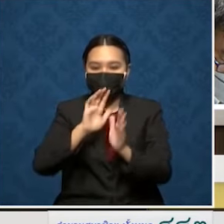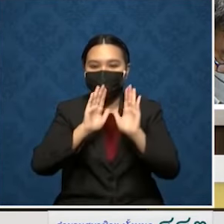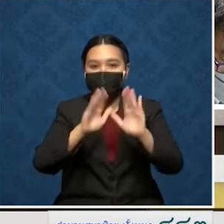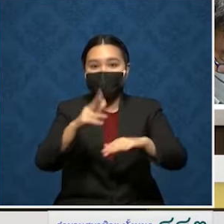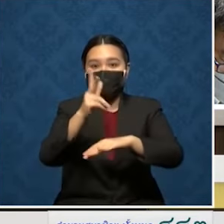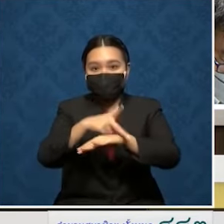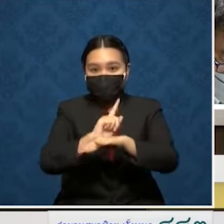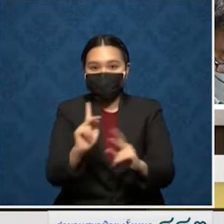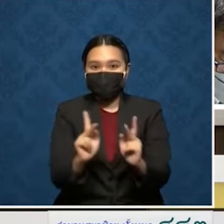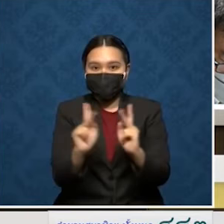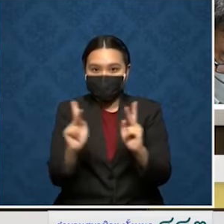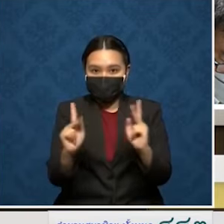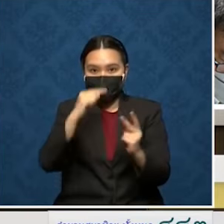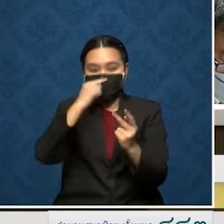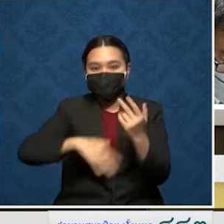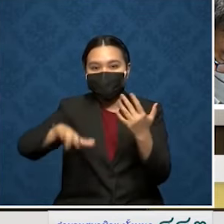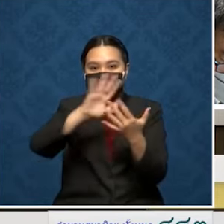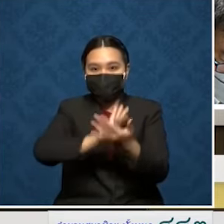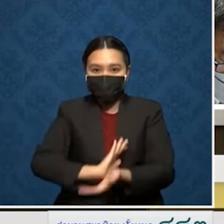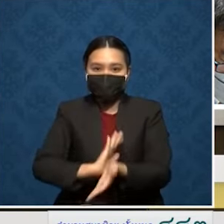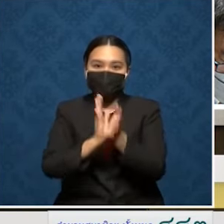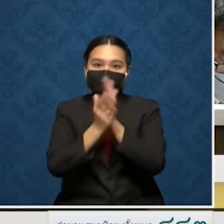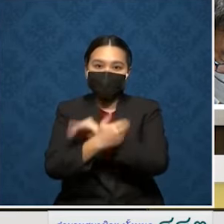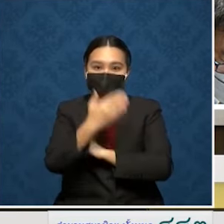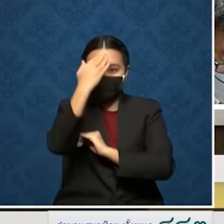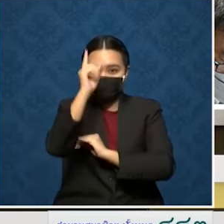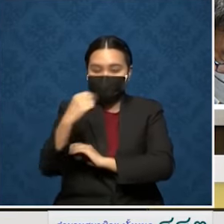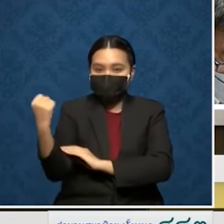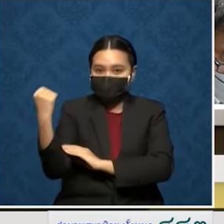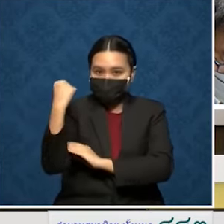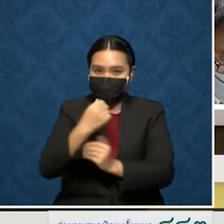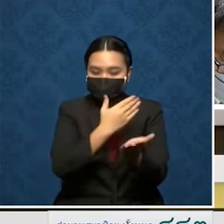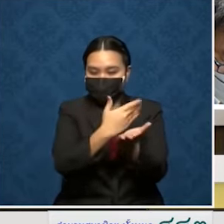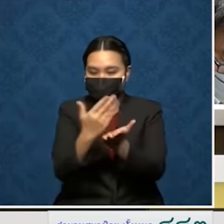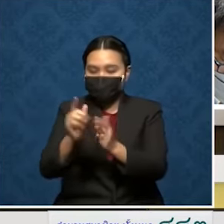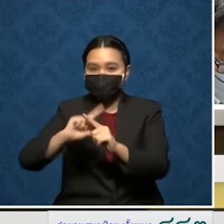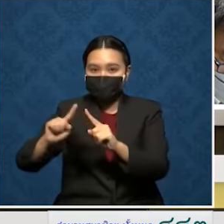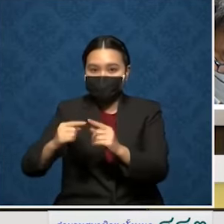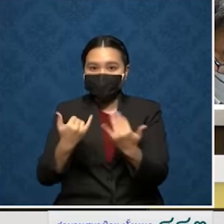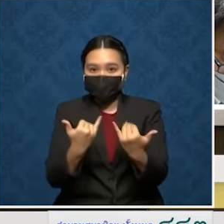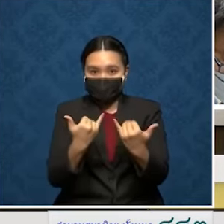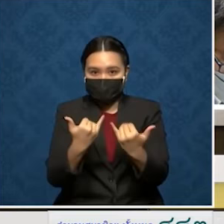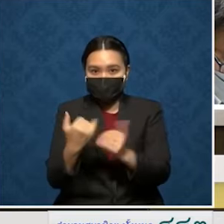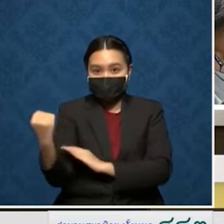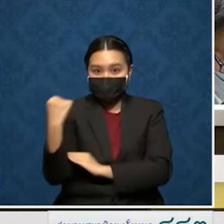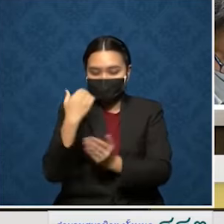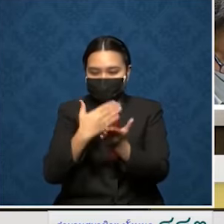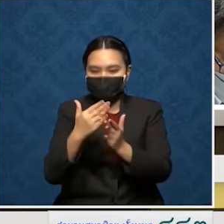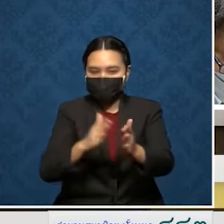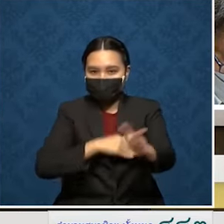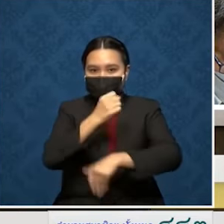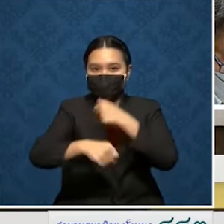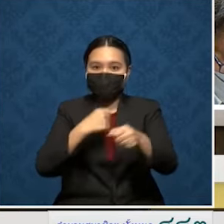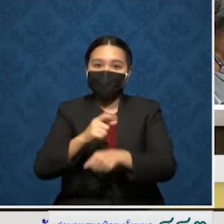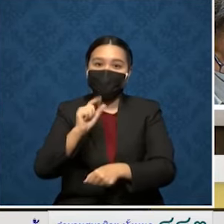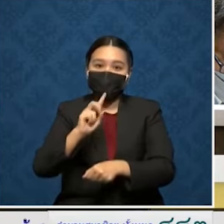มการปฏิรูปประเทศว่าการกระจายอำนาจวันนี้เรากระจายอำนาจมา22ปีตามแผนขั้นตอนการกระจ